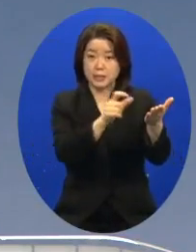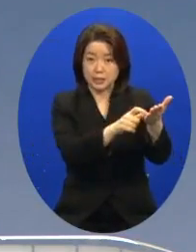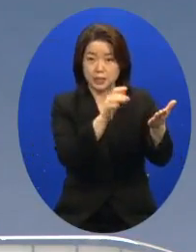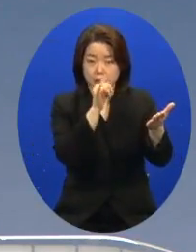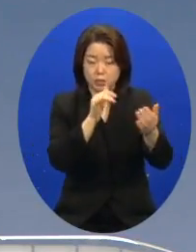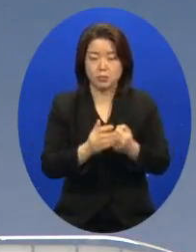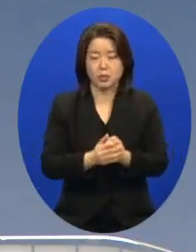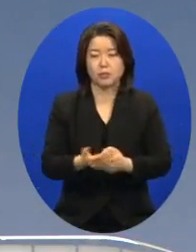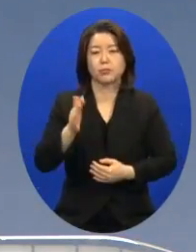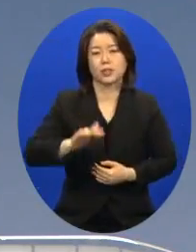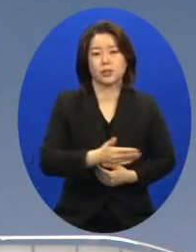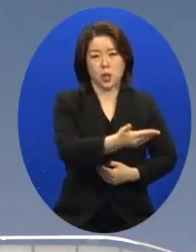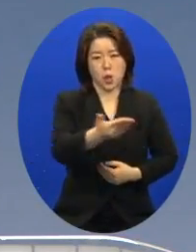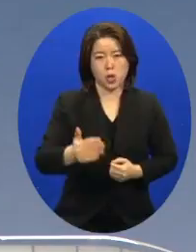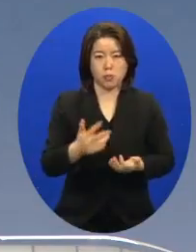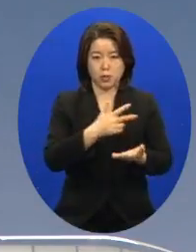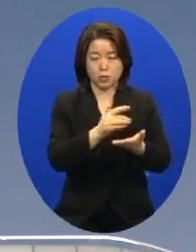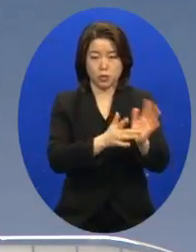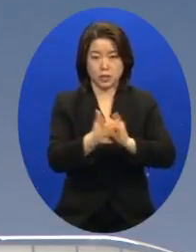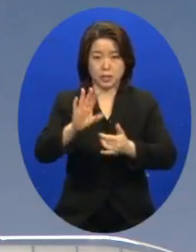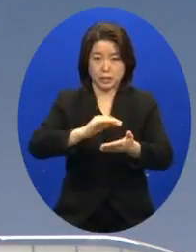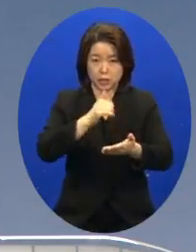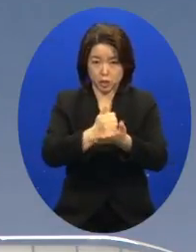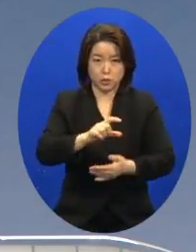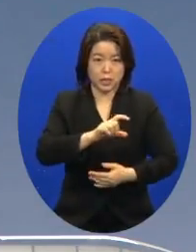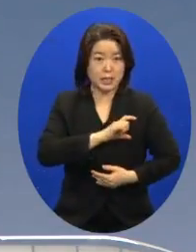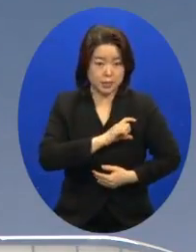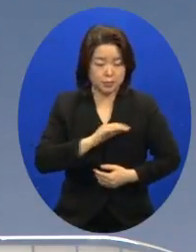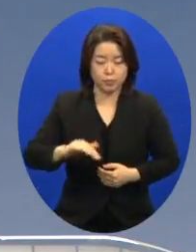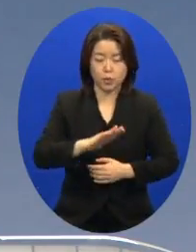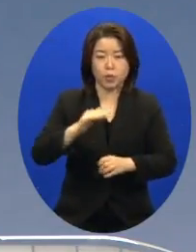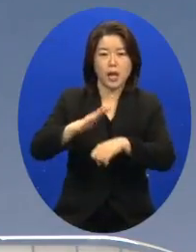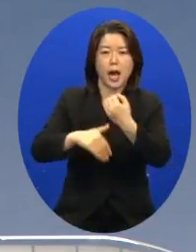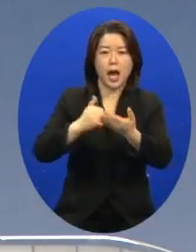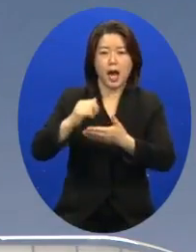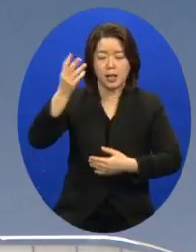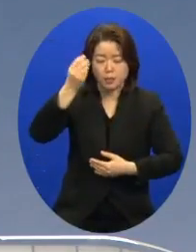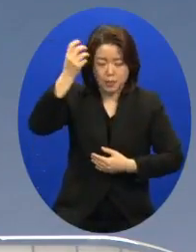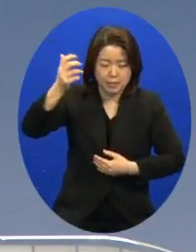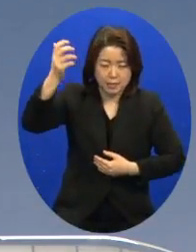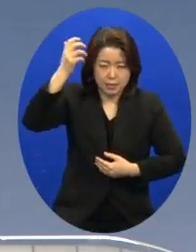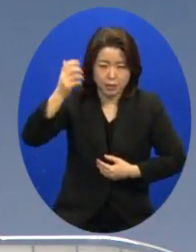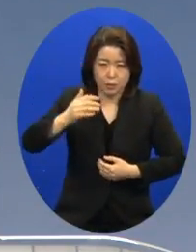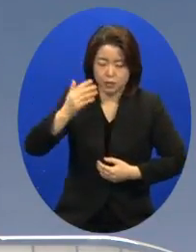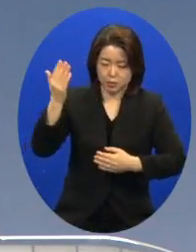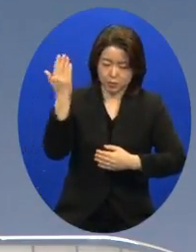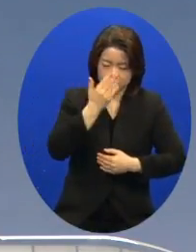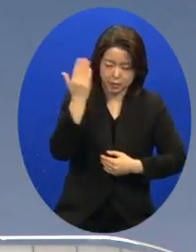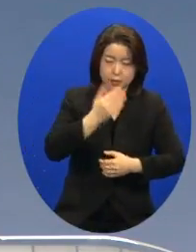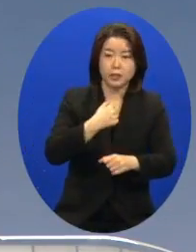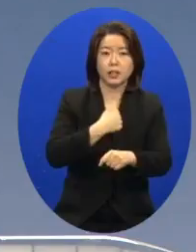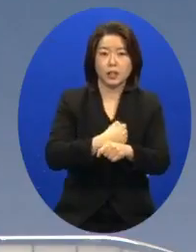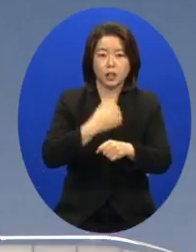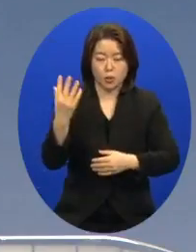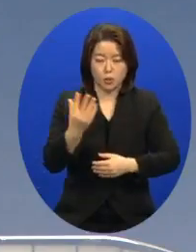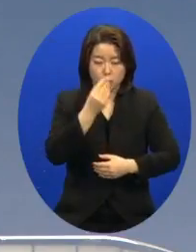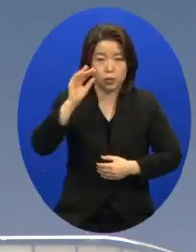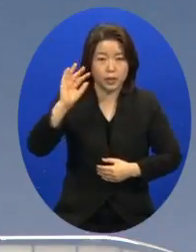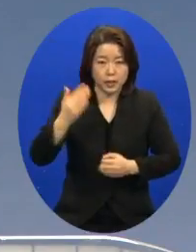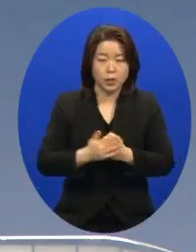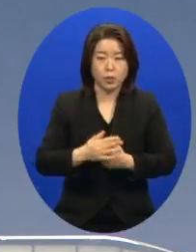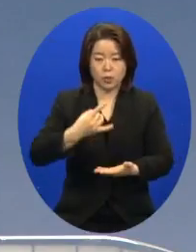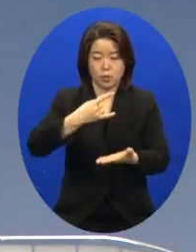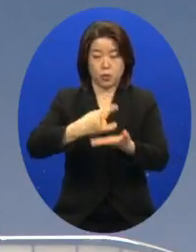그러나 여러분은 주 예수 그리스도의 이름과 우리 하나님의 성령 으로 시켜 지고 거룩하게 되고